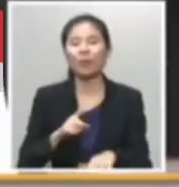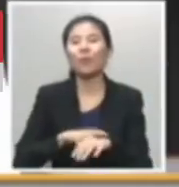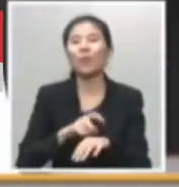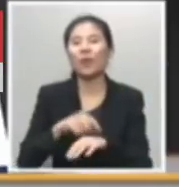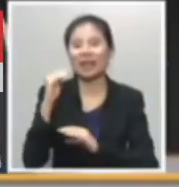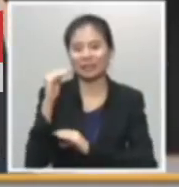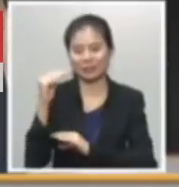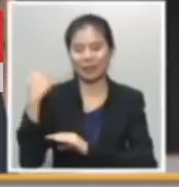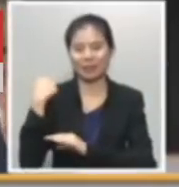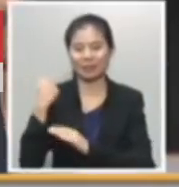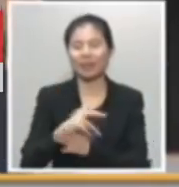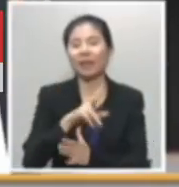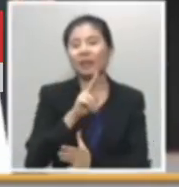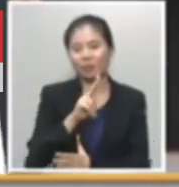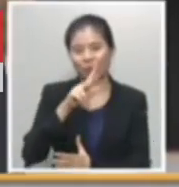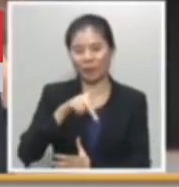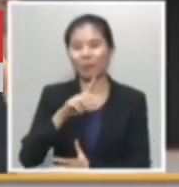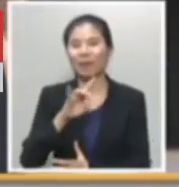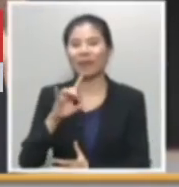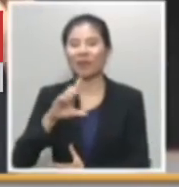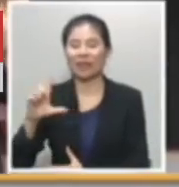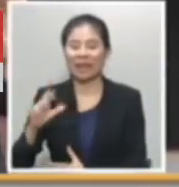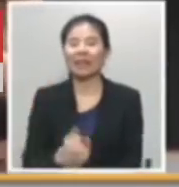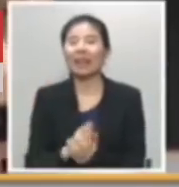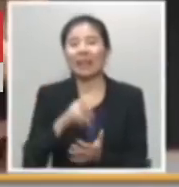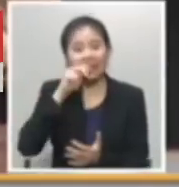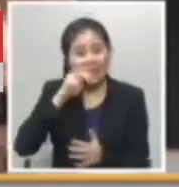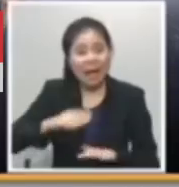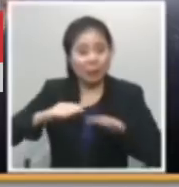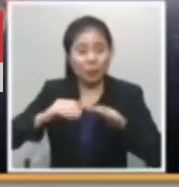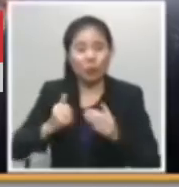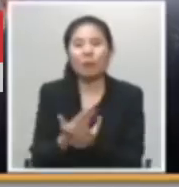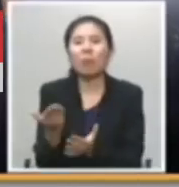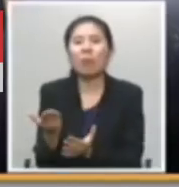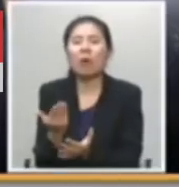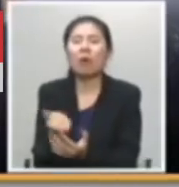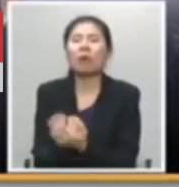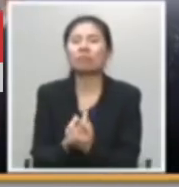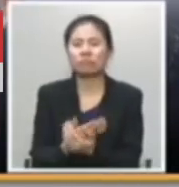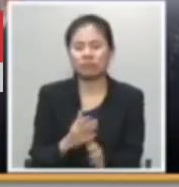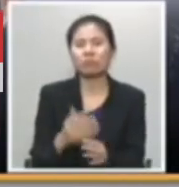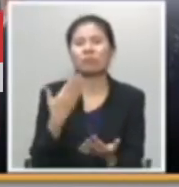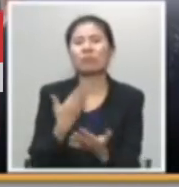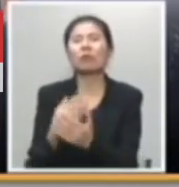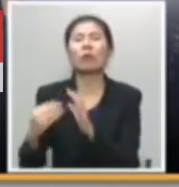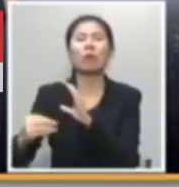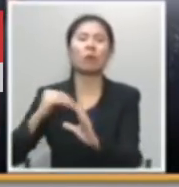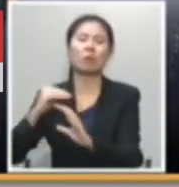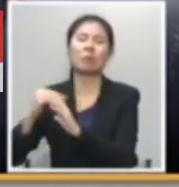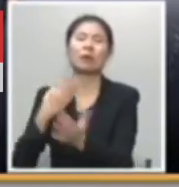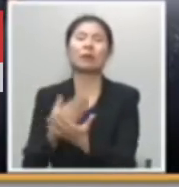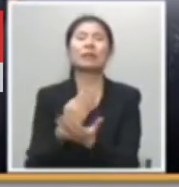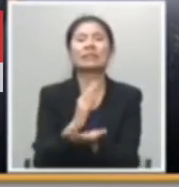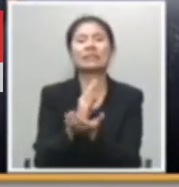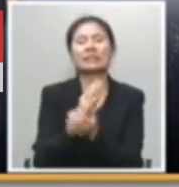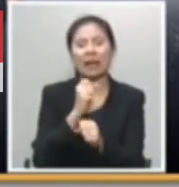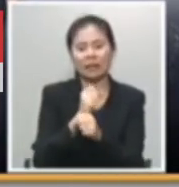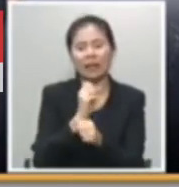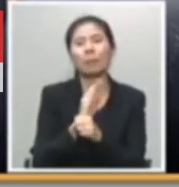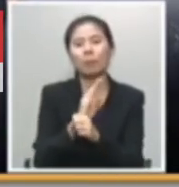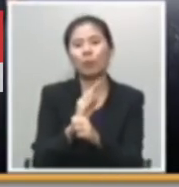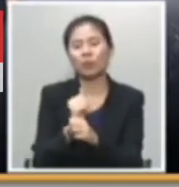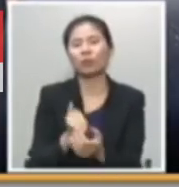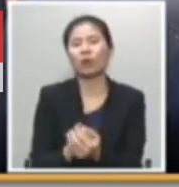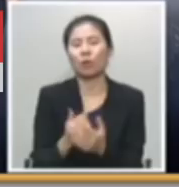ด 2,800 ล้านช่วยน้ำท่วมขอบริจาคแทบตายเลยผมอายมากเลยครับน